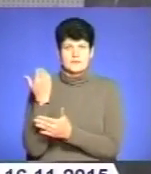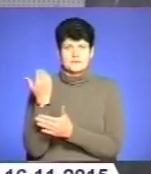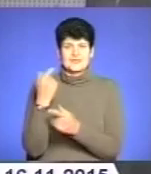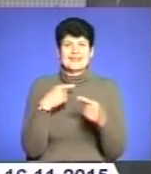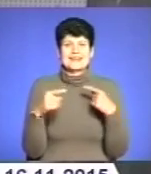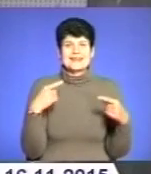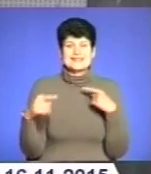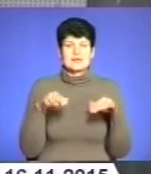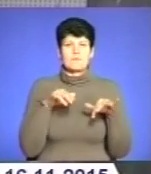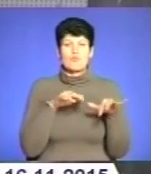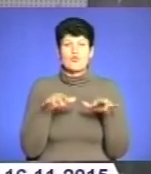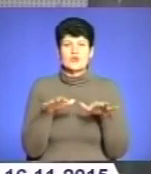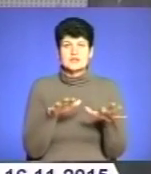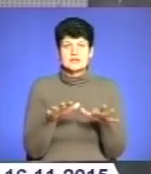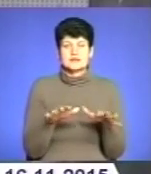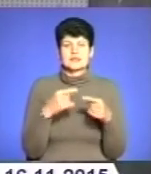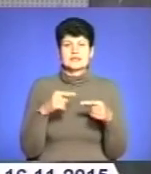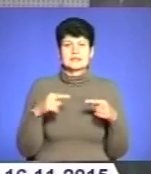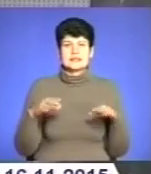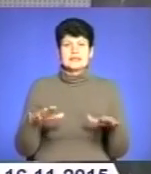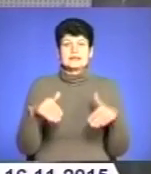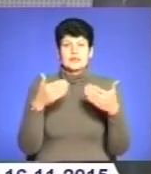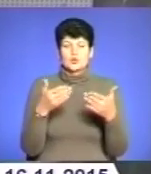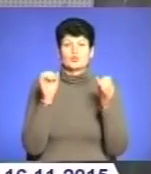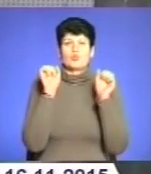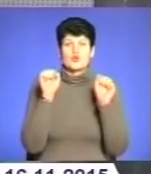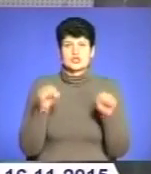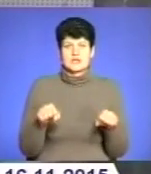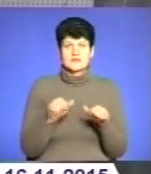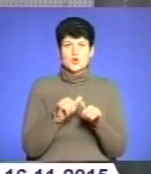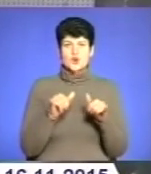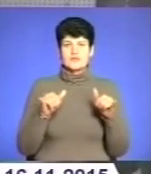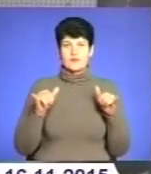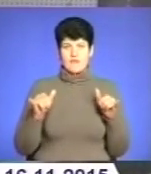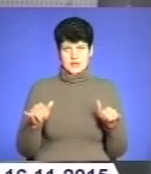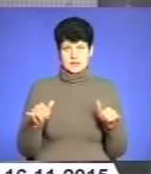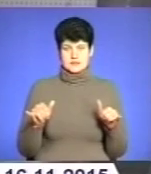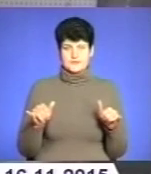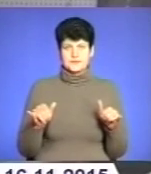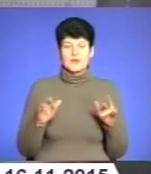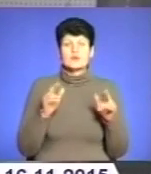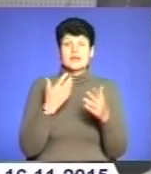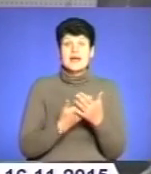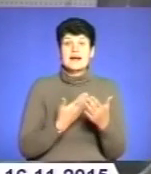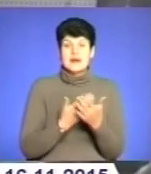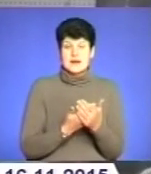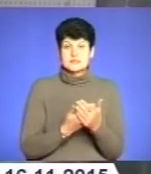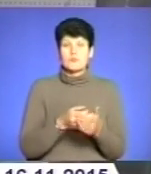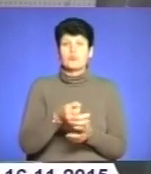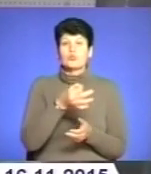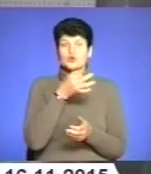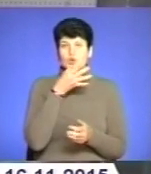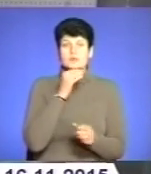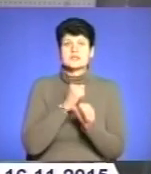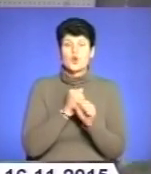різні події, різноманітні дають цю можливість, дають можливість розвиватися. І, напевне, якраз подобається робота